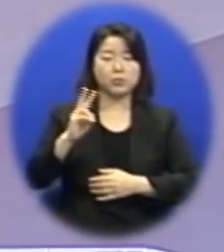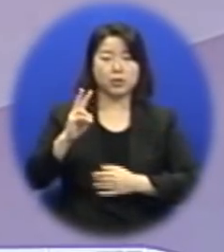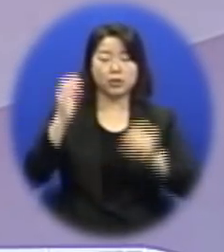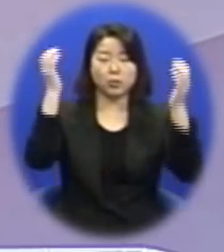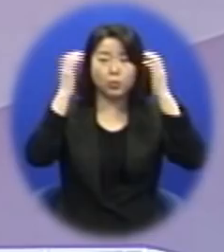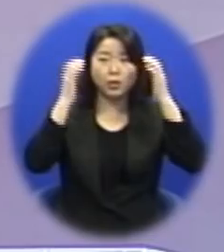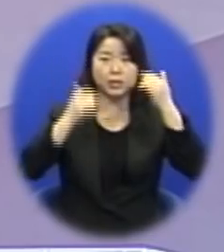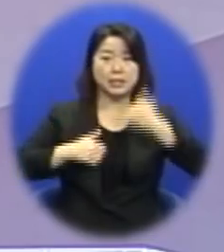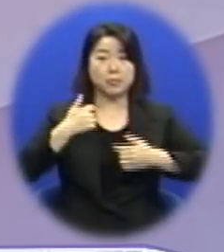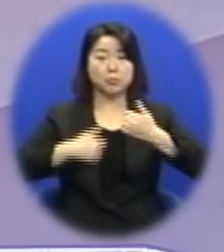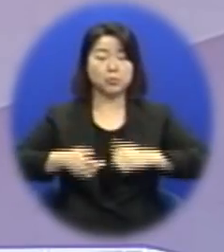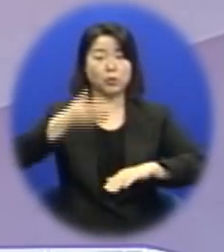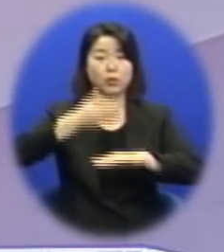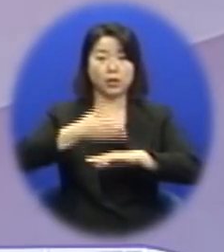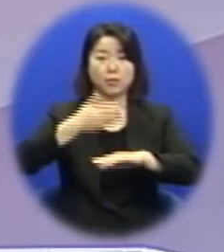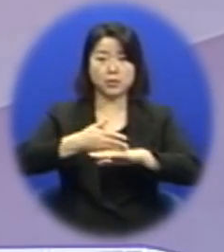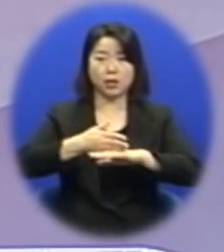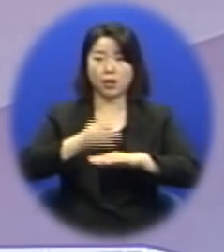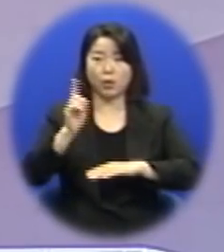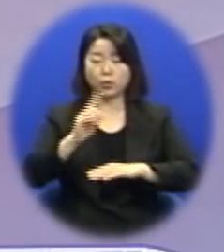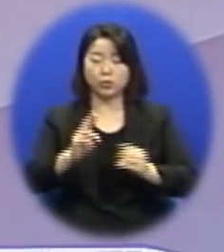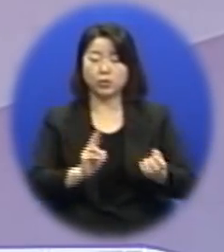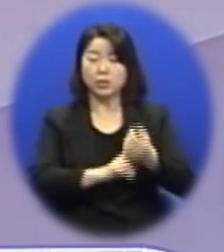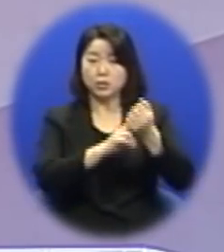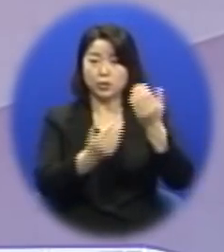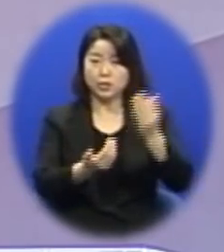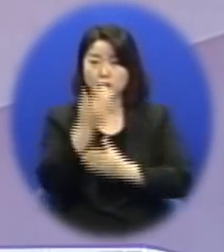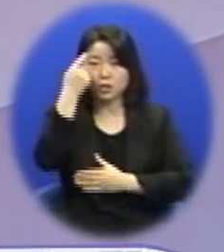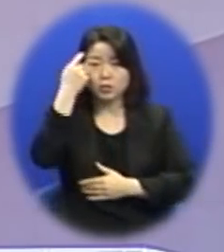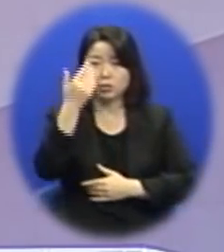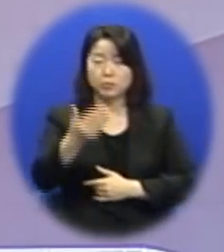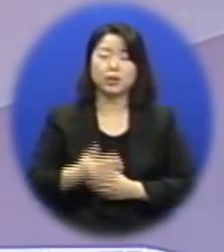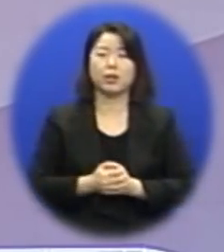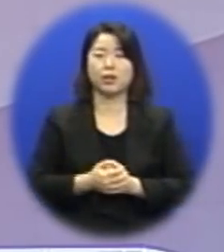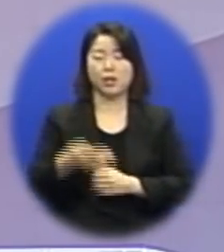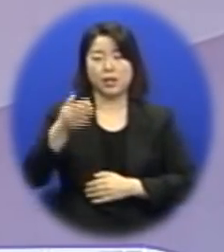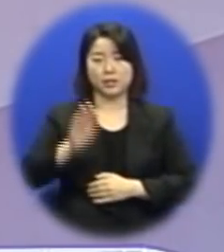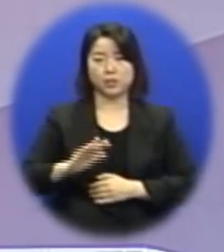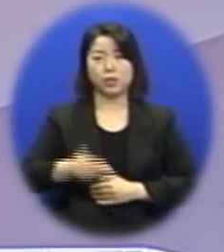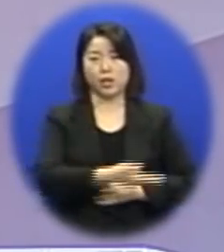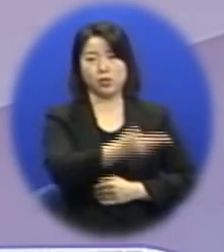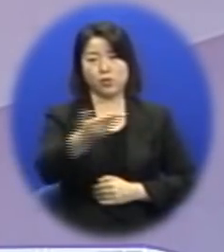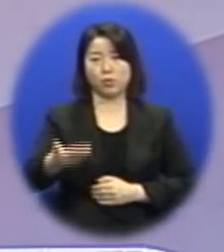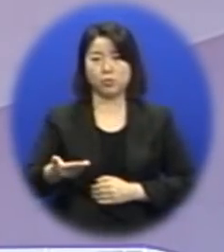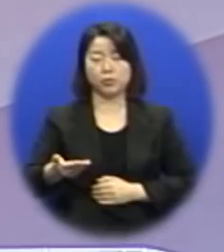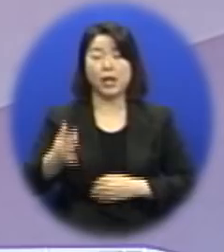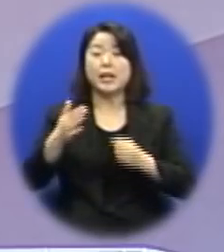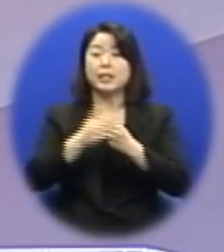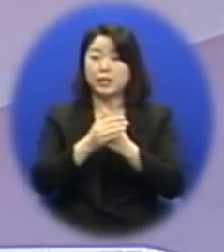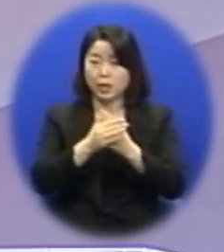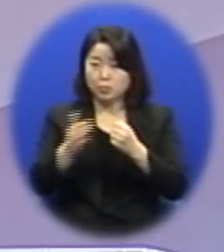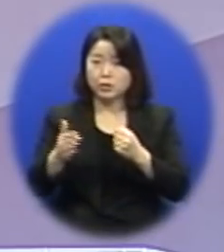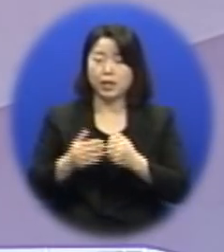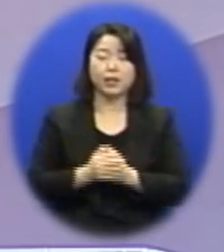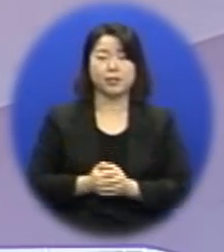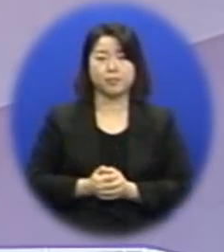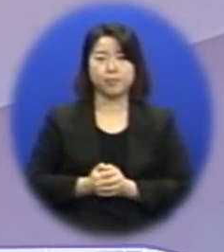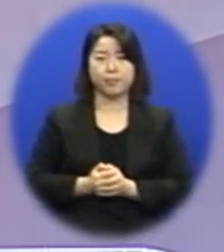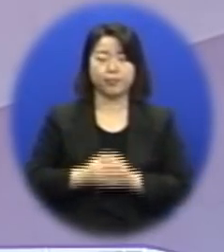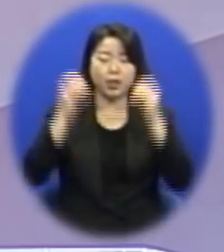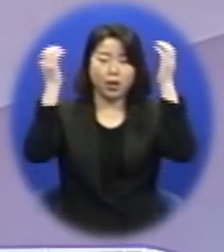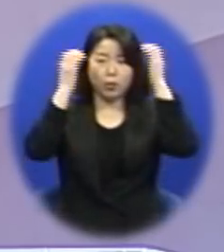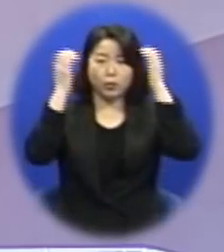되는 그런 기적이 어찌 일어나겠어요 그러나 여러분 그래서 말입니다